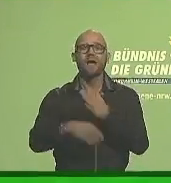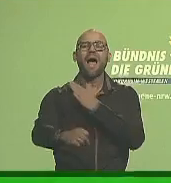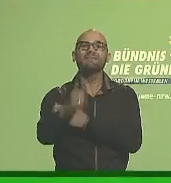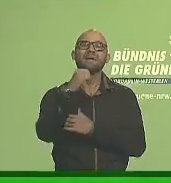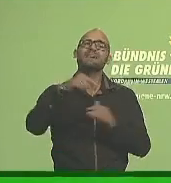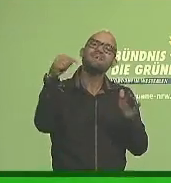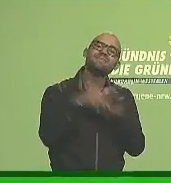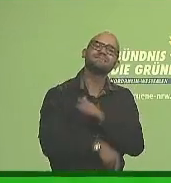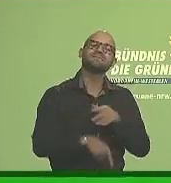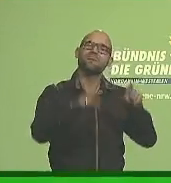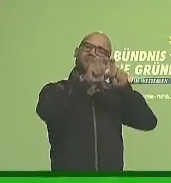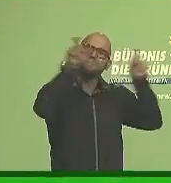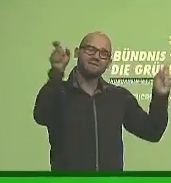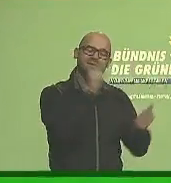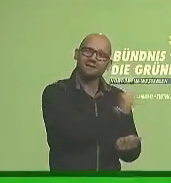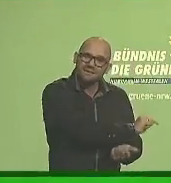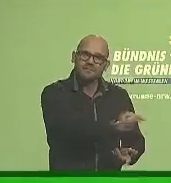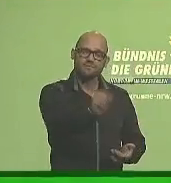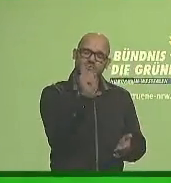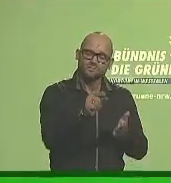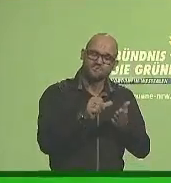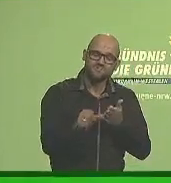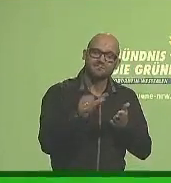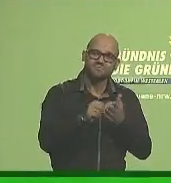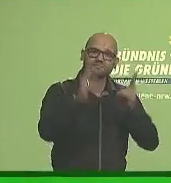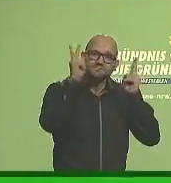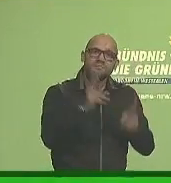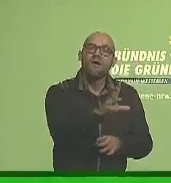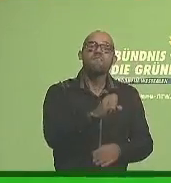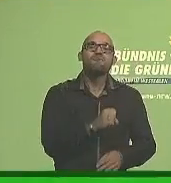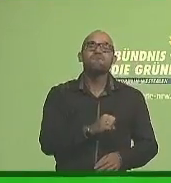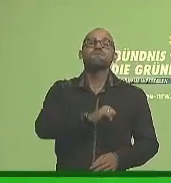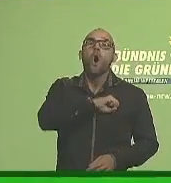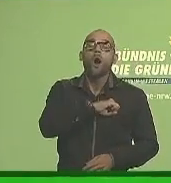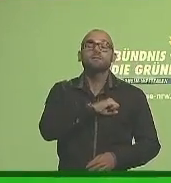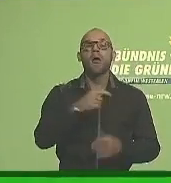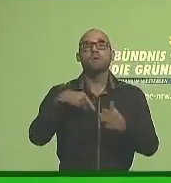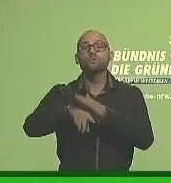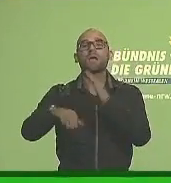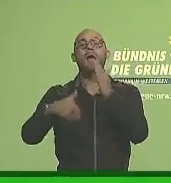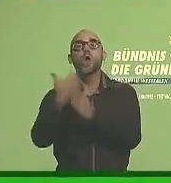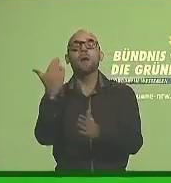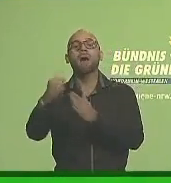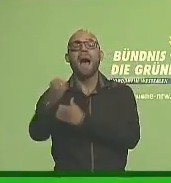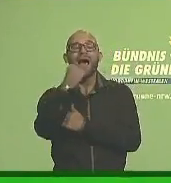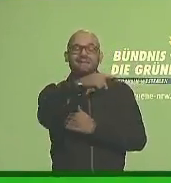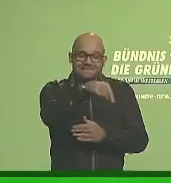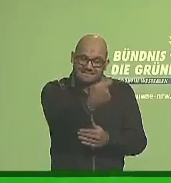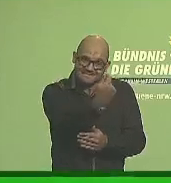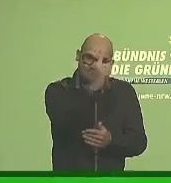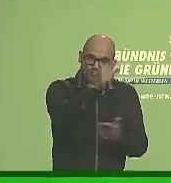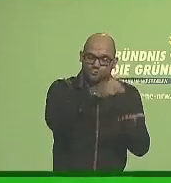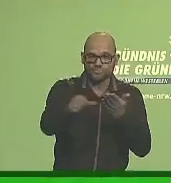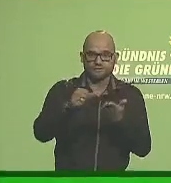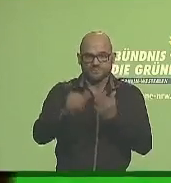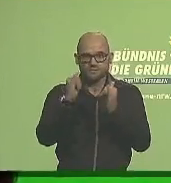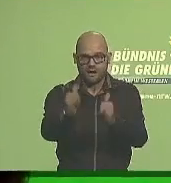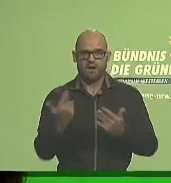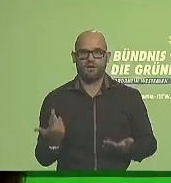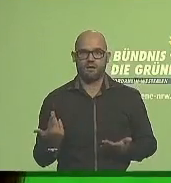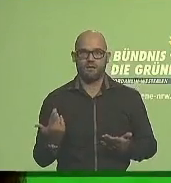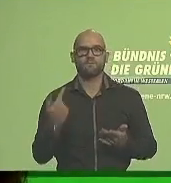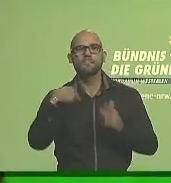Betriebe müssen wenigstens das bezahlen, was sie an Vorteilen haben durch die erneuerbaren Energien. Es kann nicht sein, dass wir ein Konjunkturprogramm